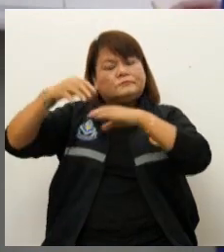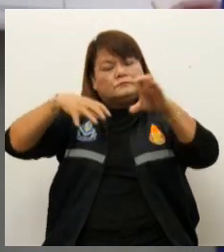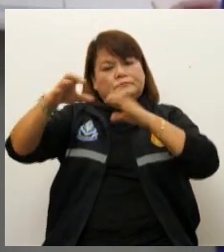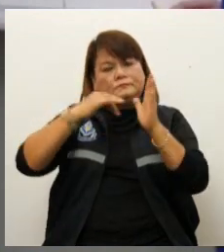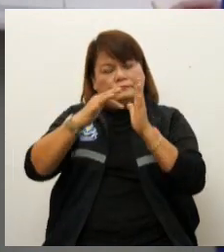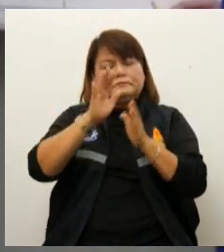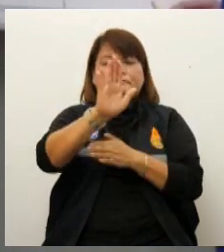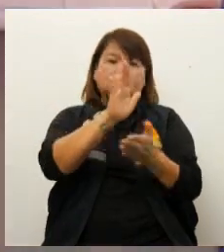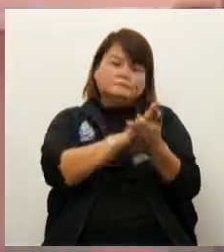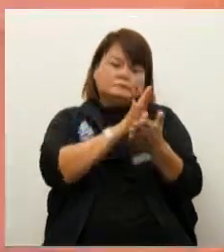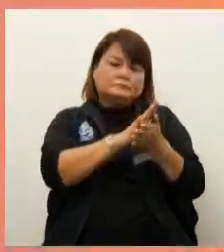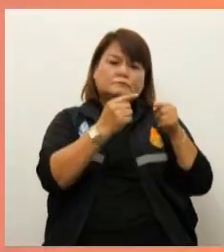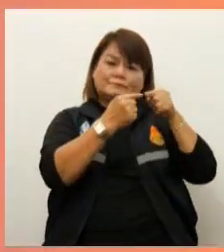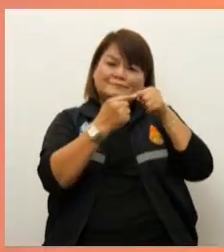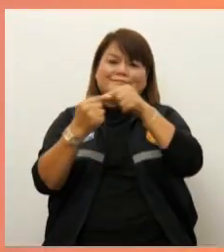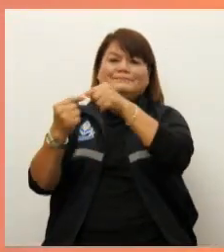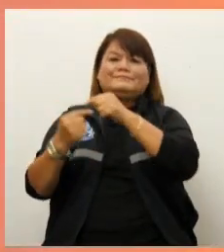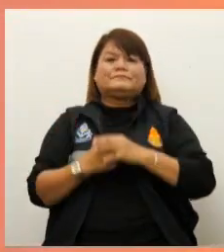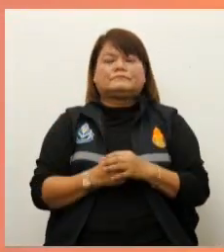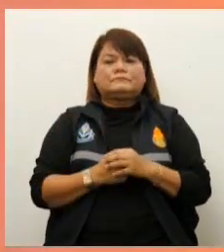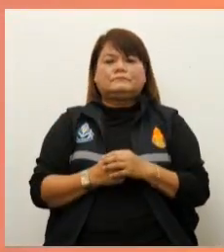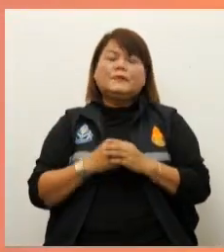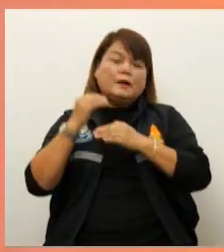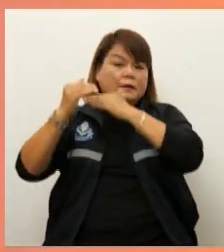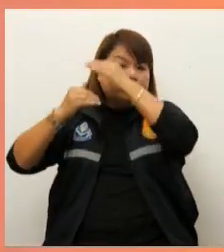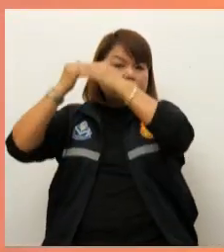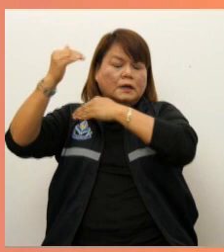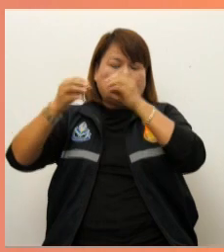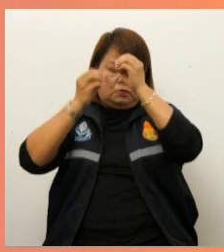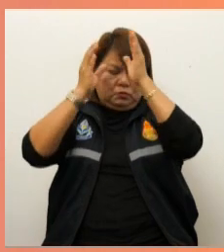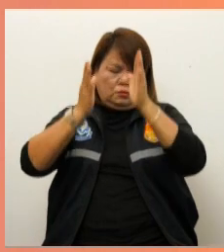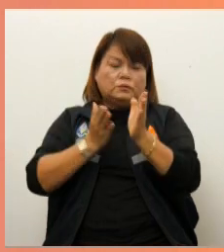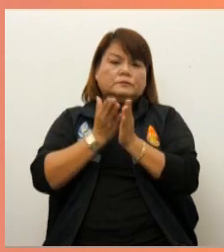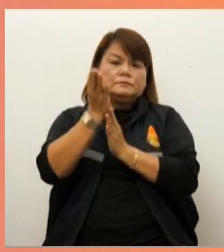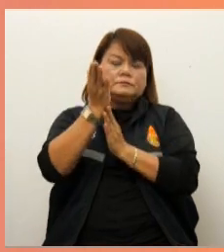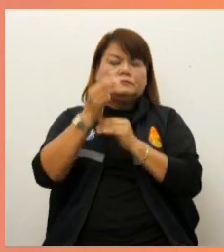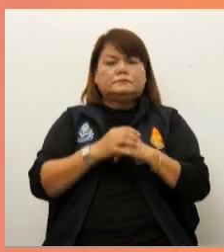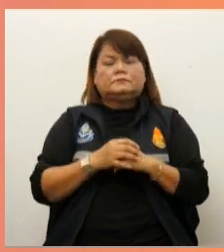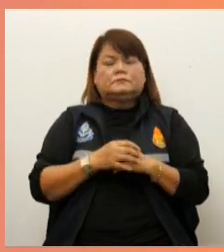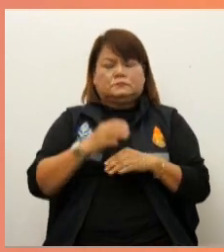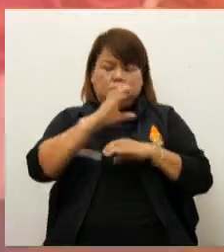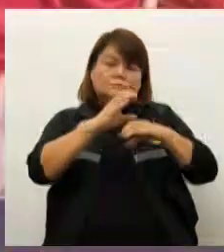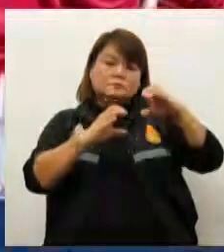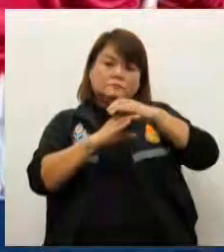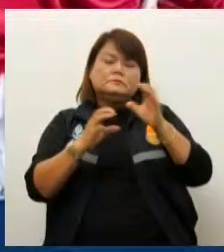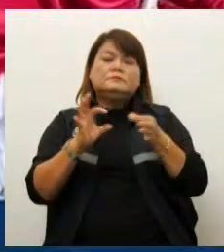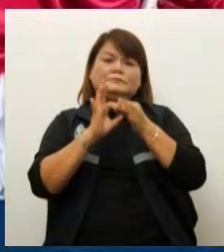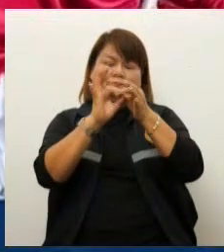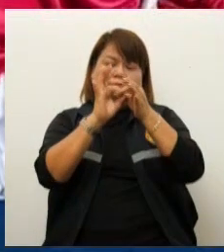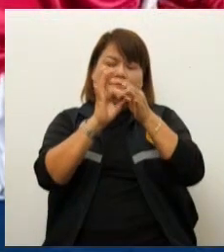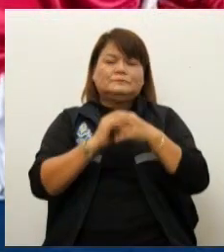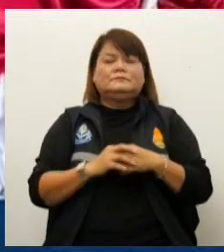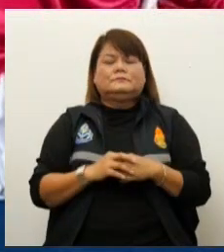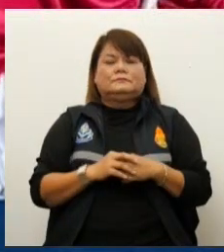าของโรงเรียนอย่างต่อเนื่องด้านการพัฒนาครูโครงการที่เกี่ยวข้องได้